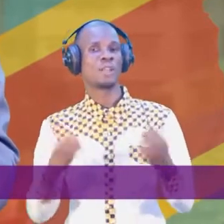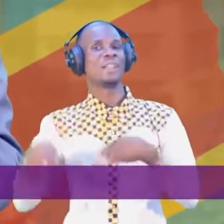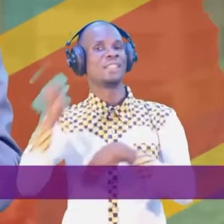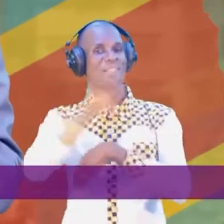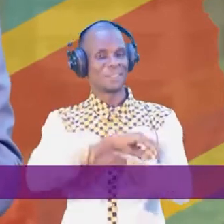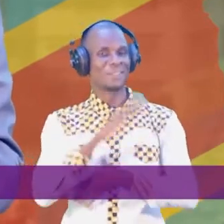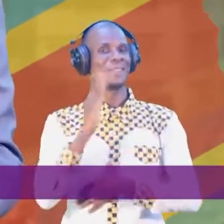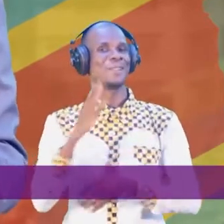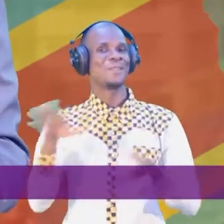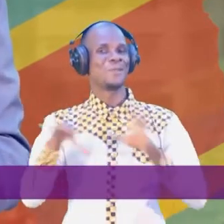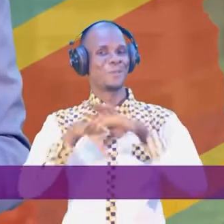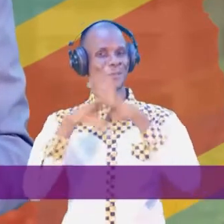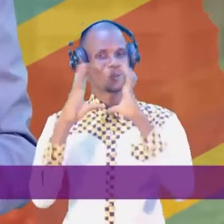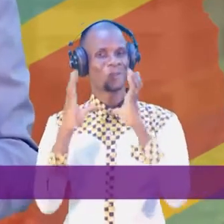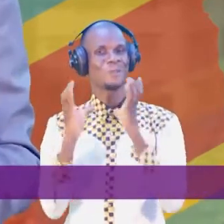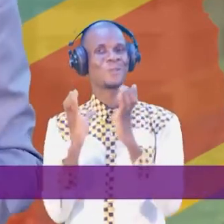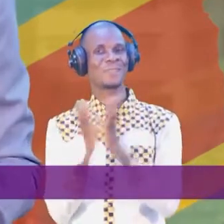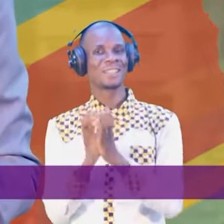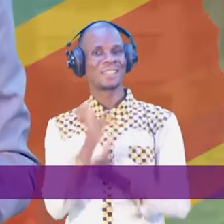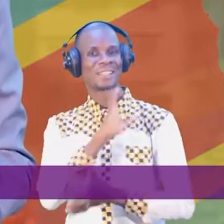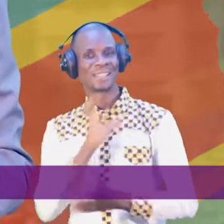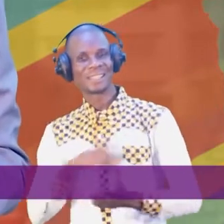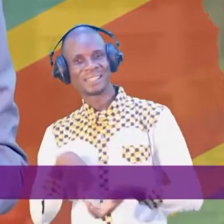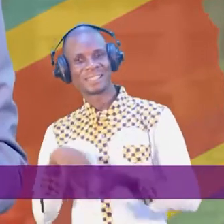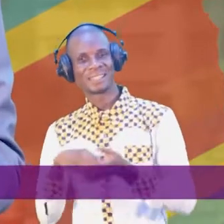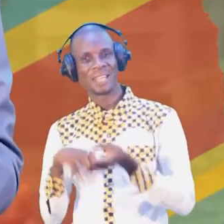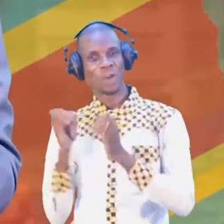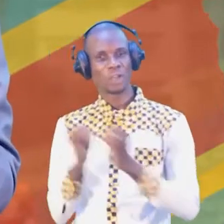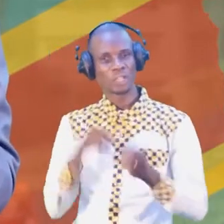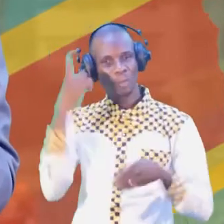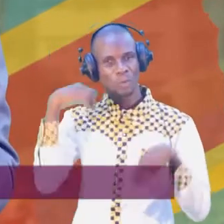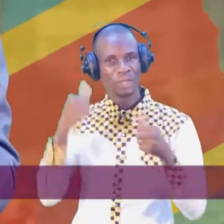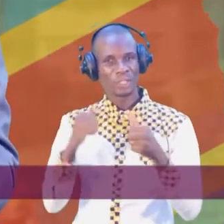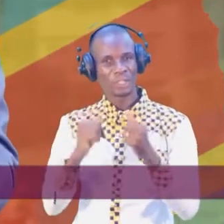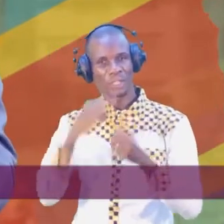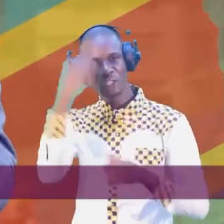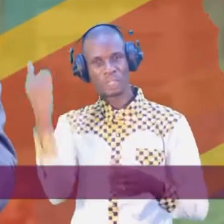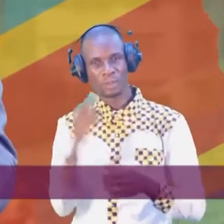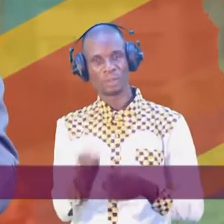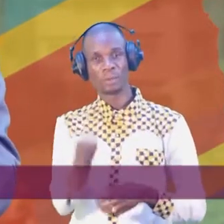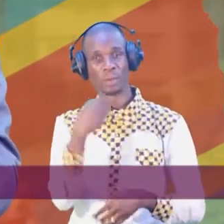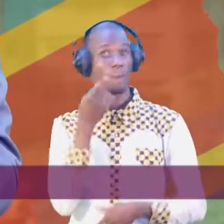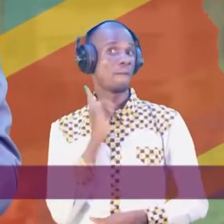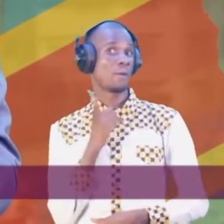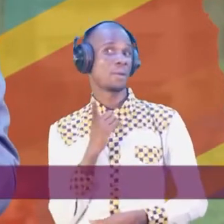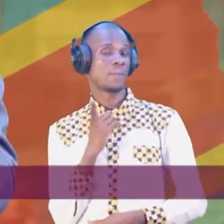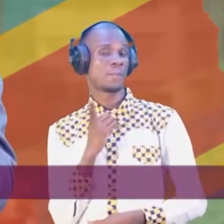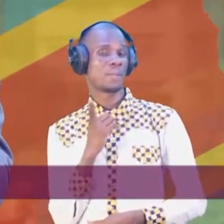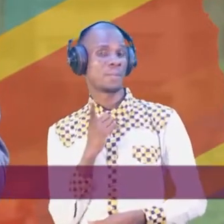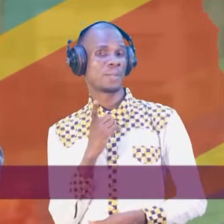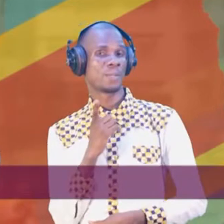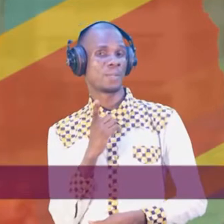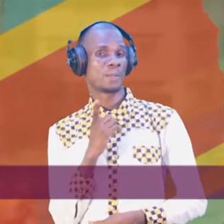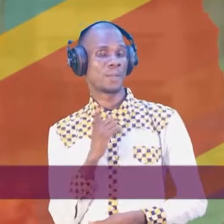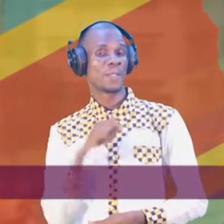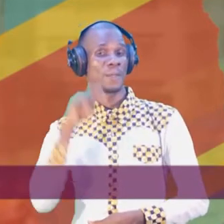ngai na ndimi ete nkolo yesu kristo azali mobikisi na ngai moko na mokolo yango nde maso abongisaki mpona lobiko na